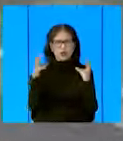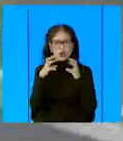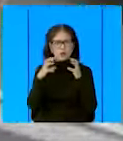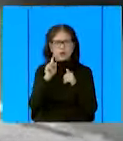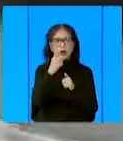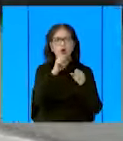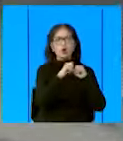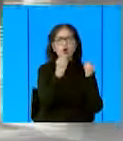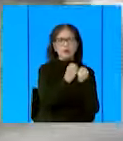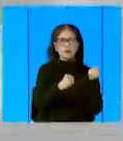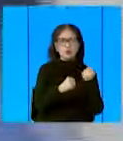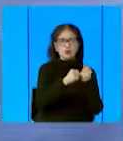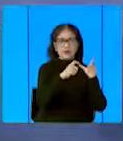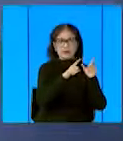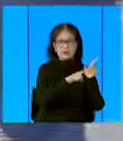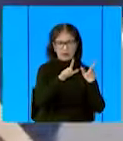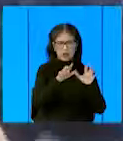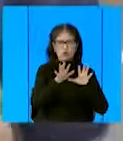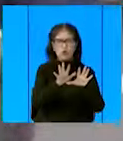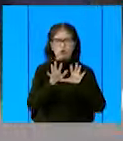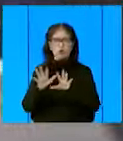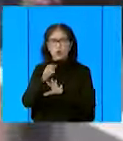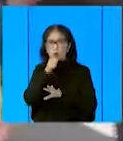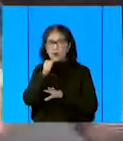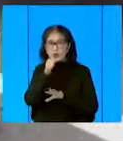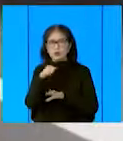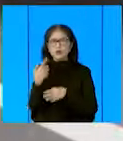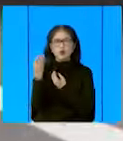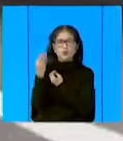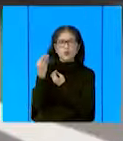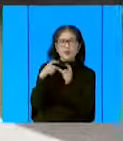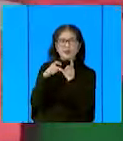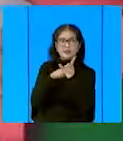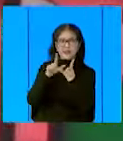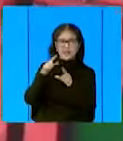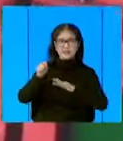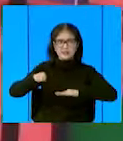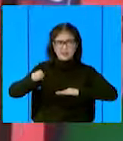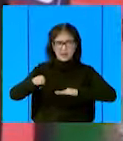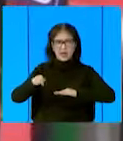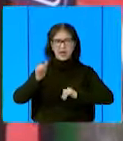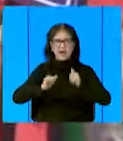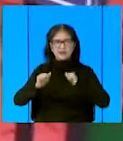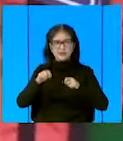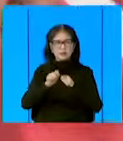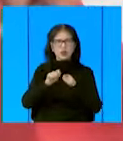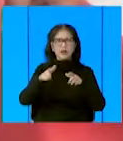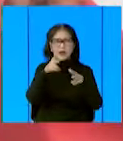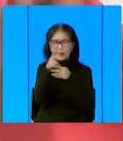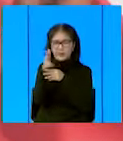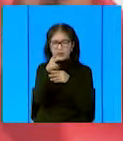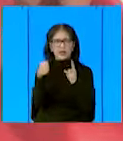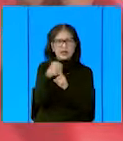berawal dari ormas pendukung SYL yang mendorong wartawan ketika sedang menunggu SYL keluar ruang sidang. Aksi berujung pada perusakan